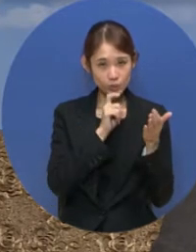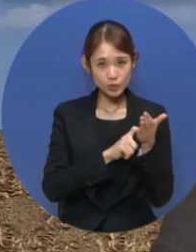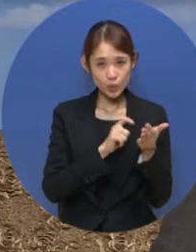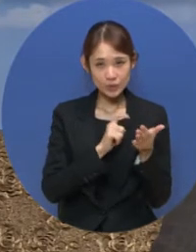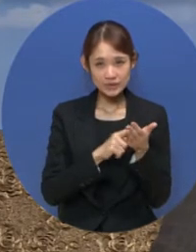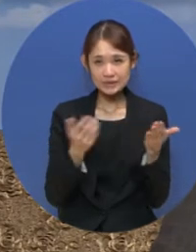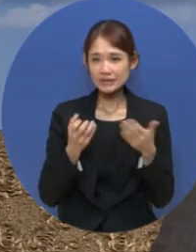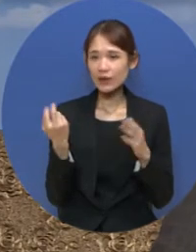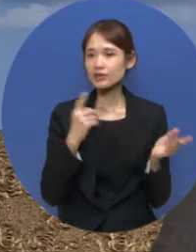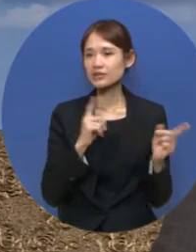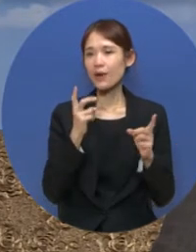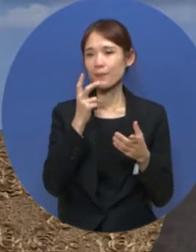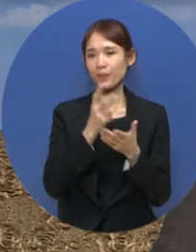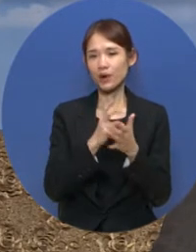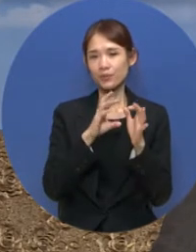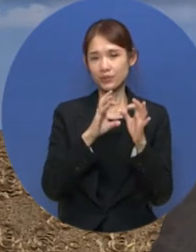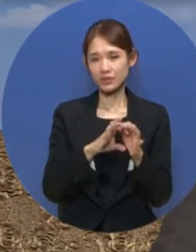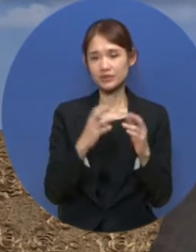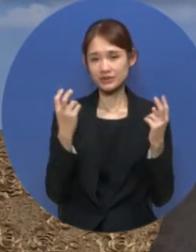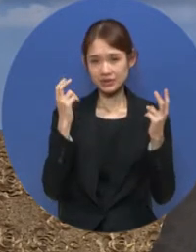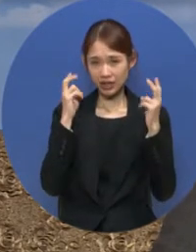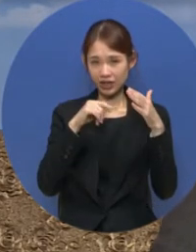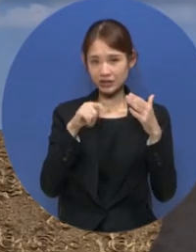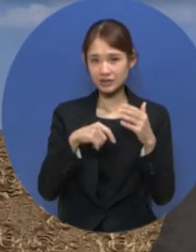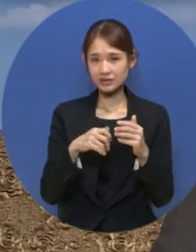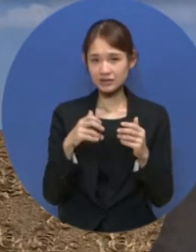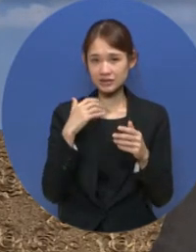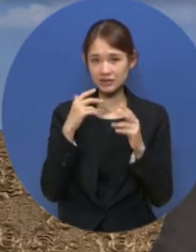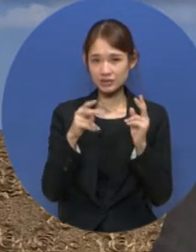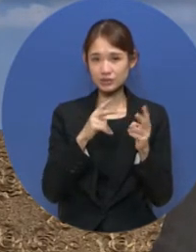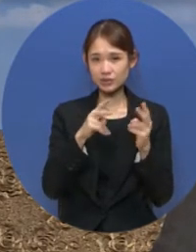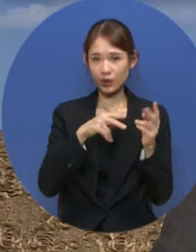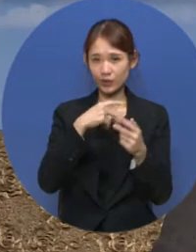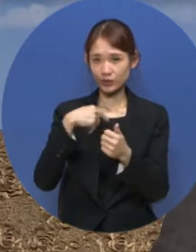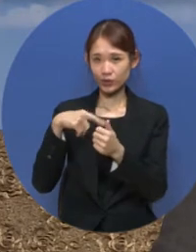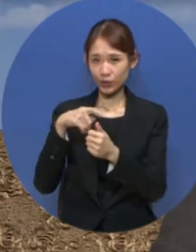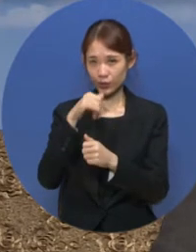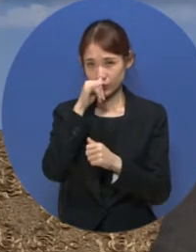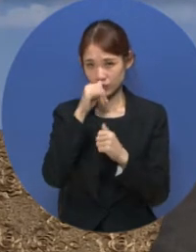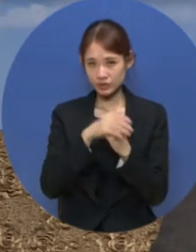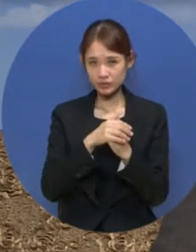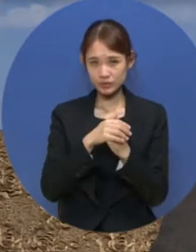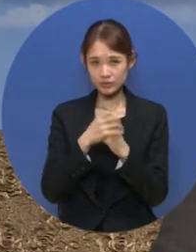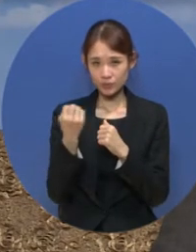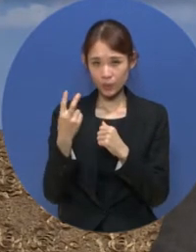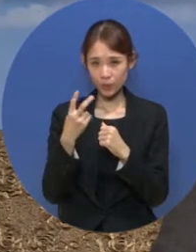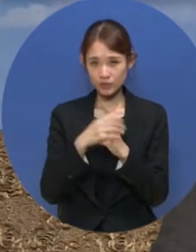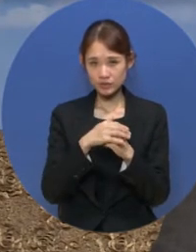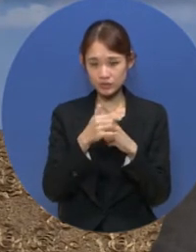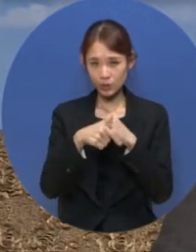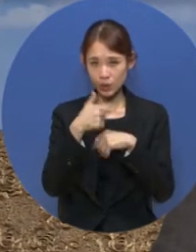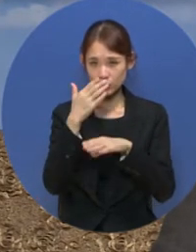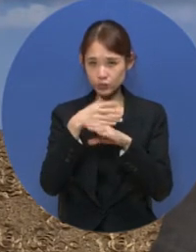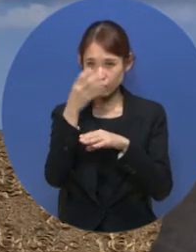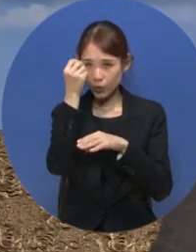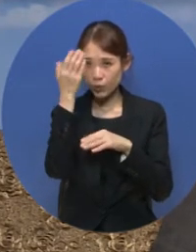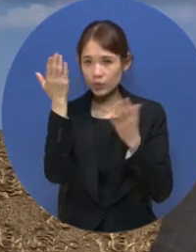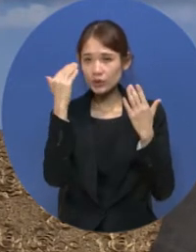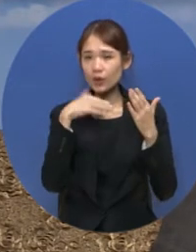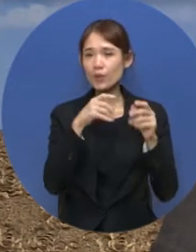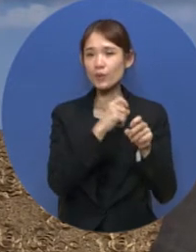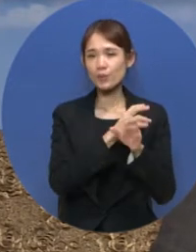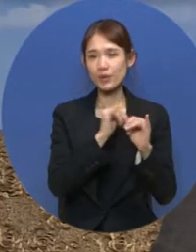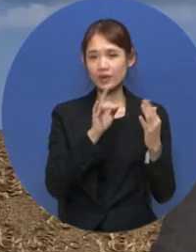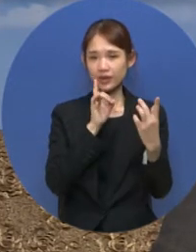및 직업재활법에 의한 직장 내 장애인 인식 개선 교육 사업도 진행을 하고 있고요. 네. 그리고 초중고 뭐 공무원들